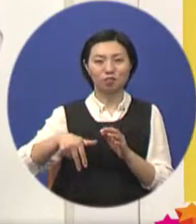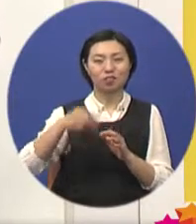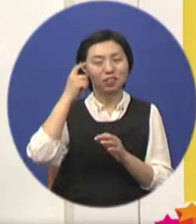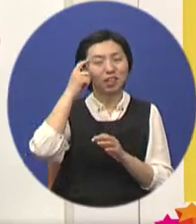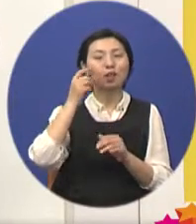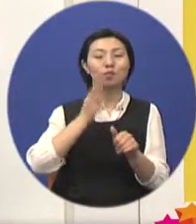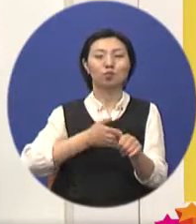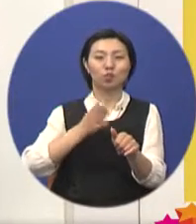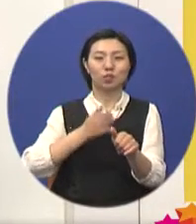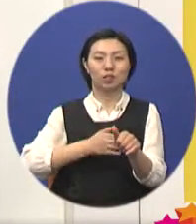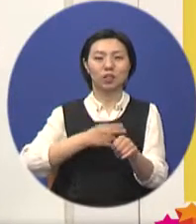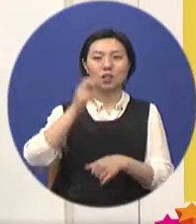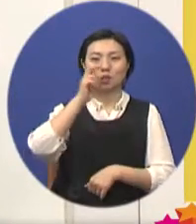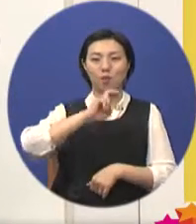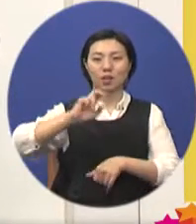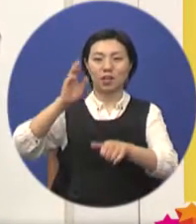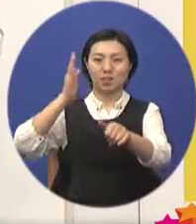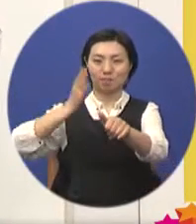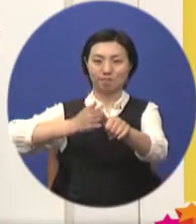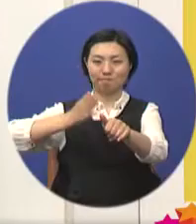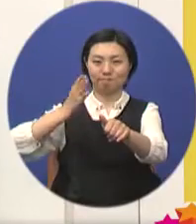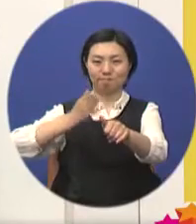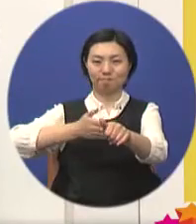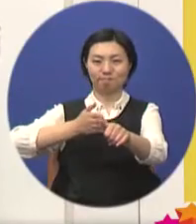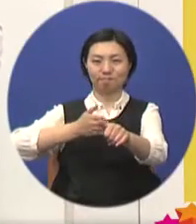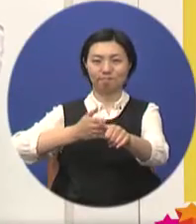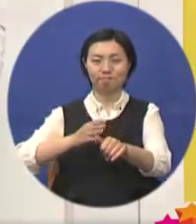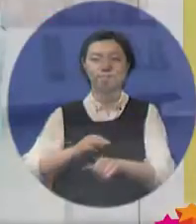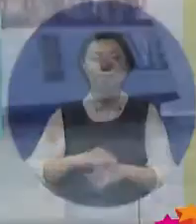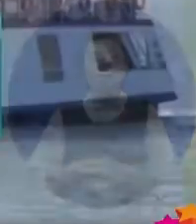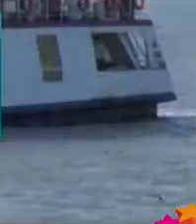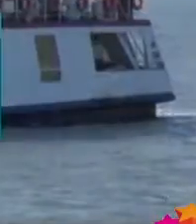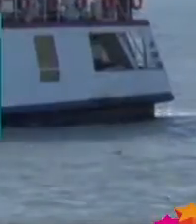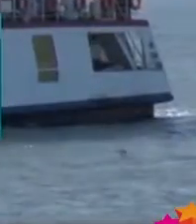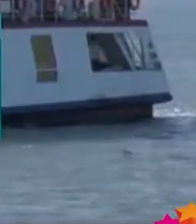자, 안동역에서 음악 주세요. 주세요.